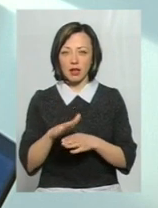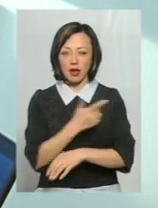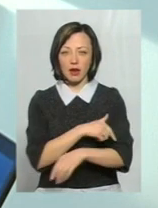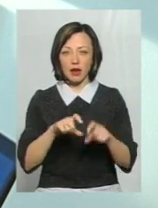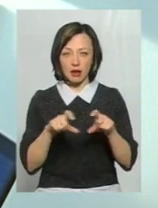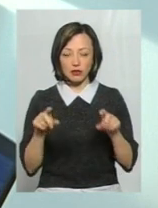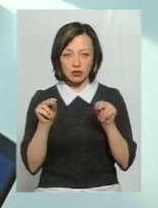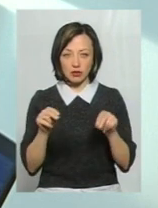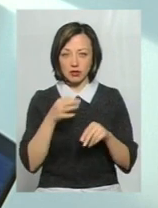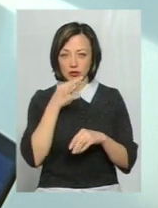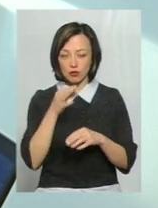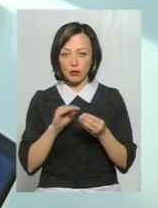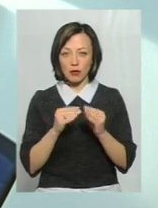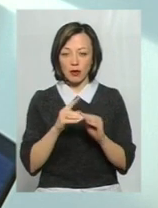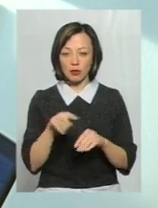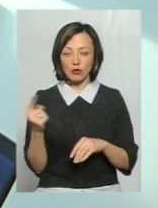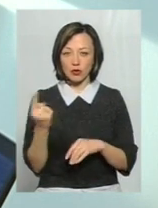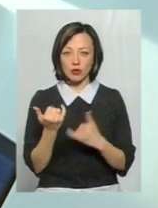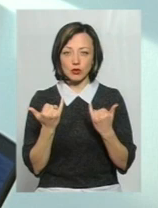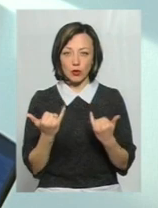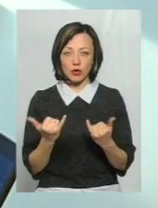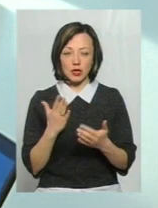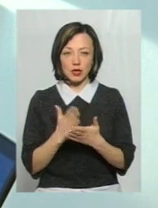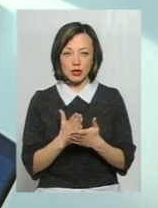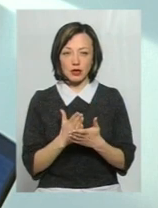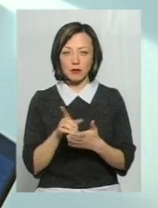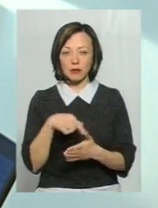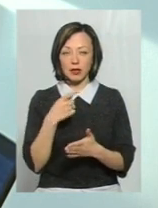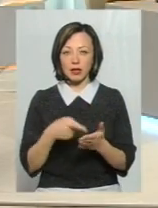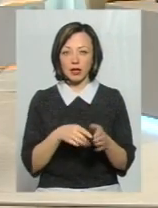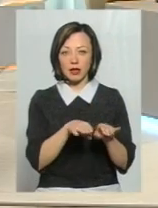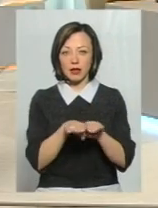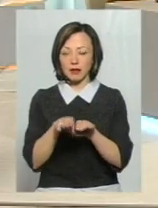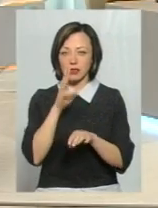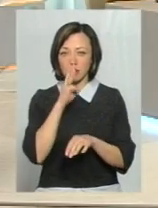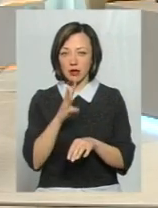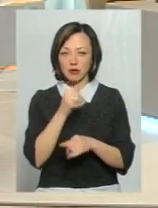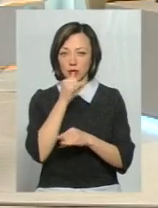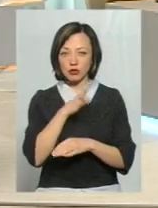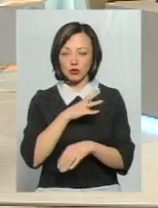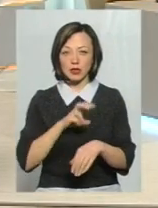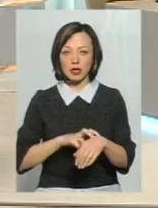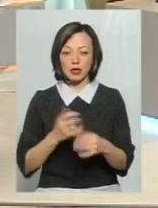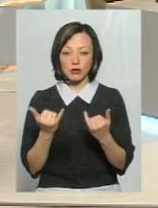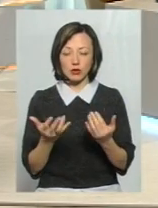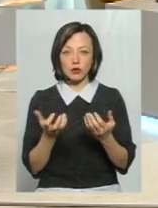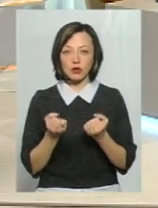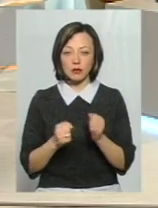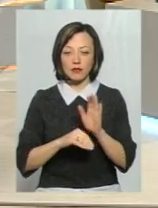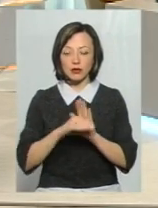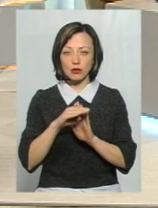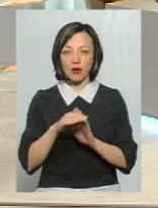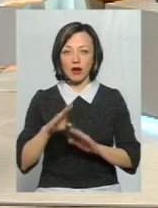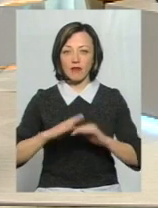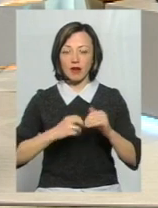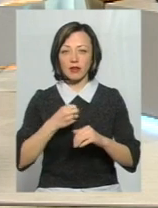Я скажу чесно, проблема номер один, яка сьогодні існує, це питання рівень заробітної плати. Не може сьогодні лікар одержувати там, високої